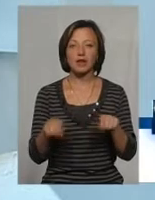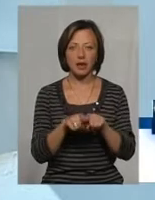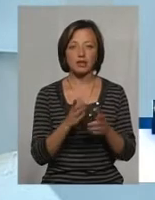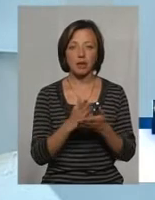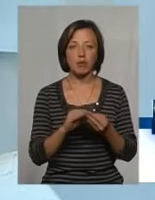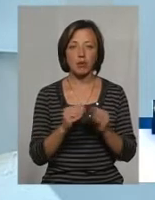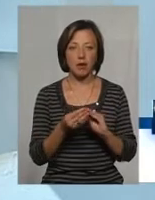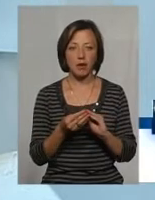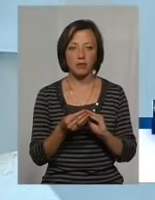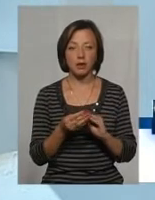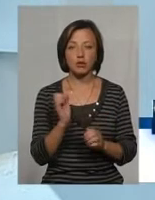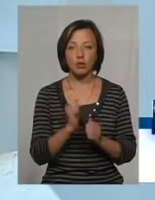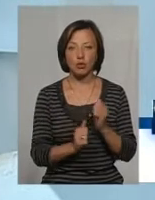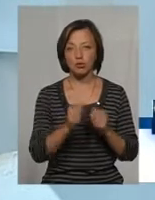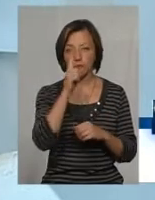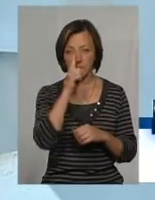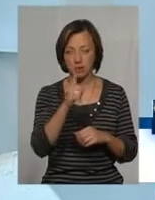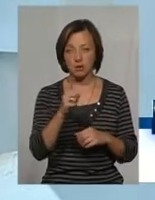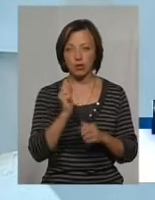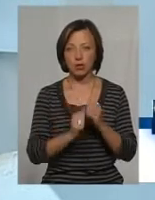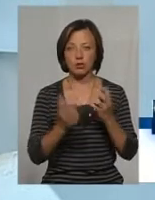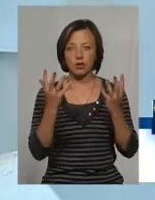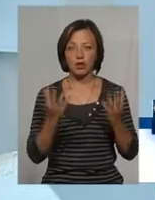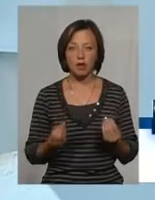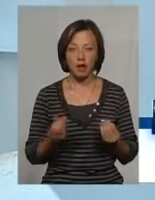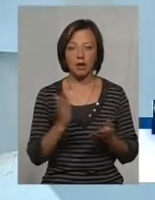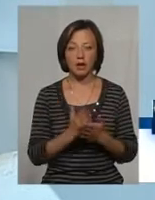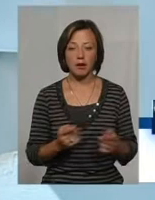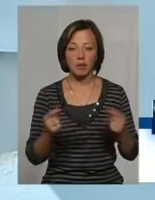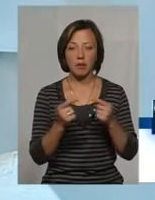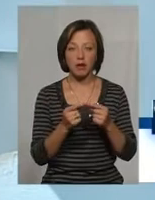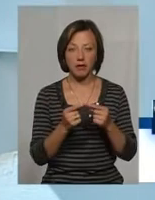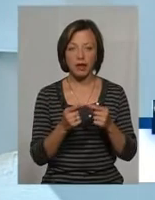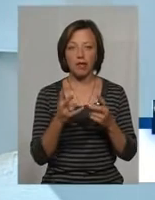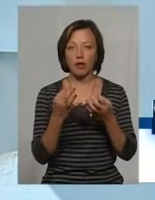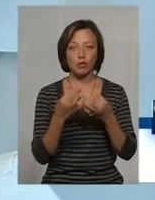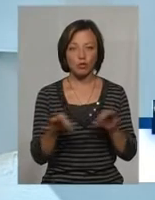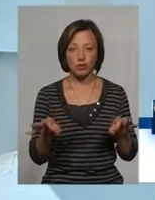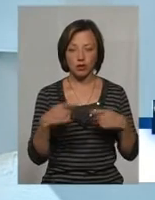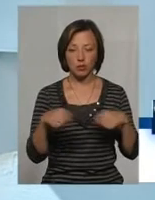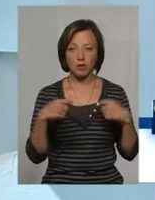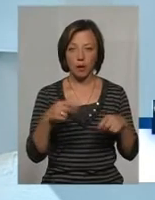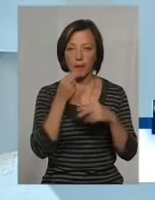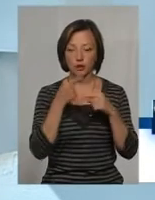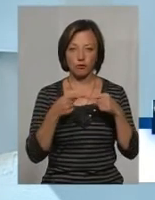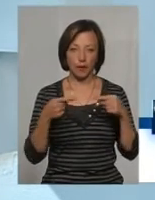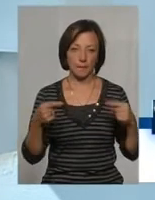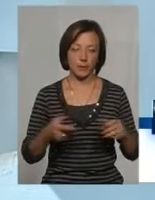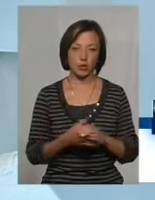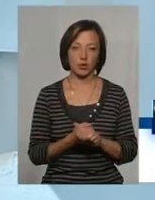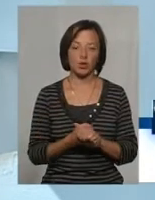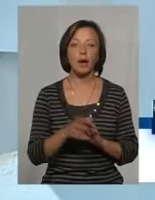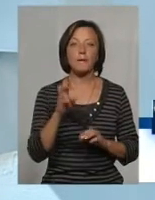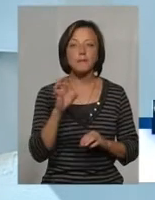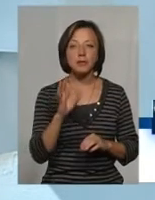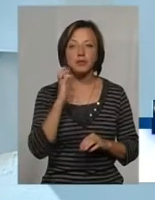проблеми. З кожного місяця, кожного дня практично є певні недопущення і до реалізації харчових продуктів по досить